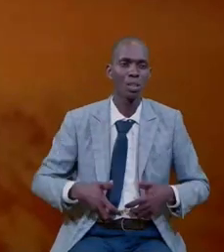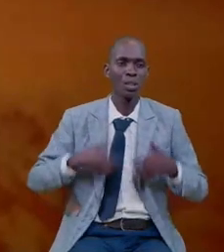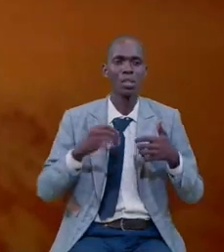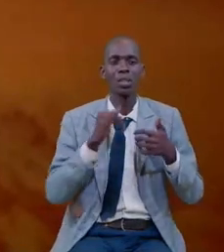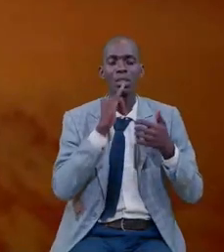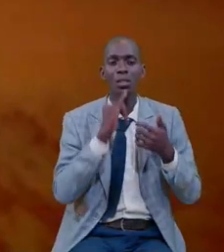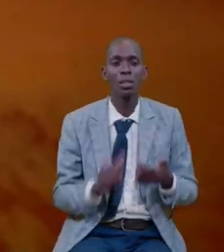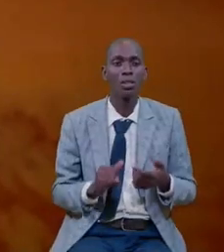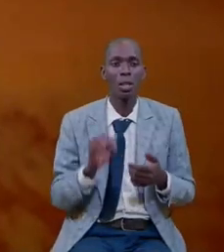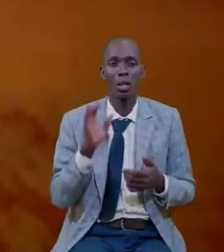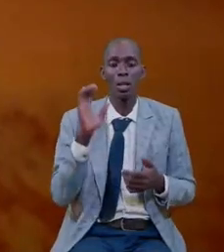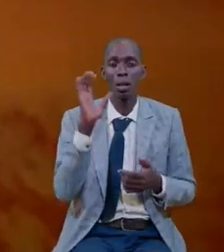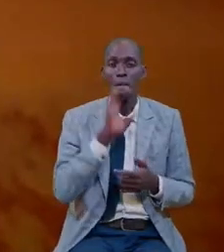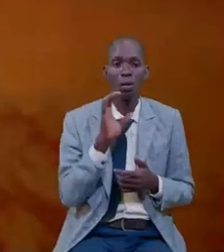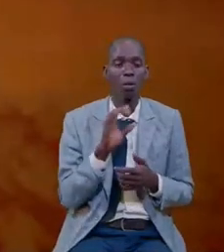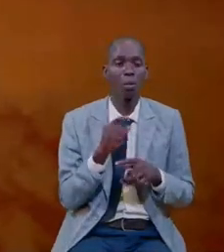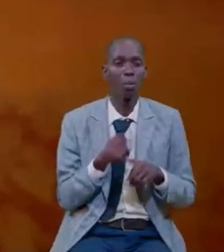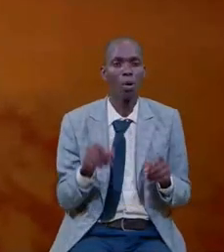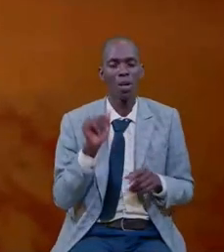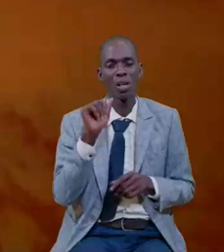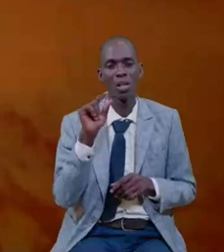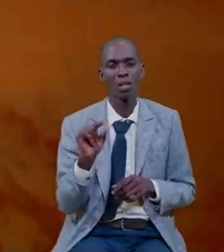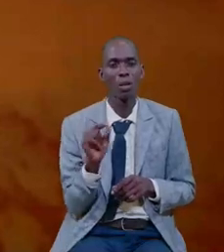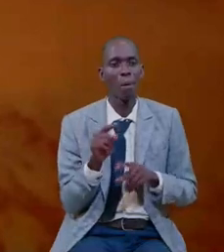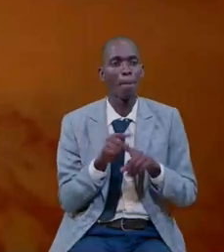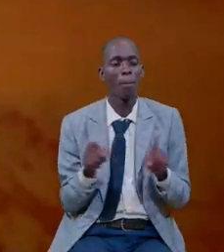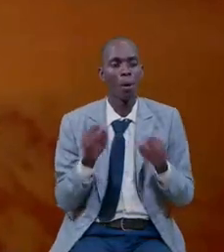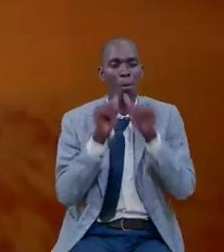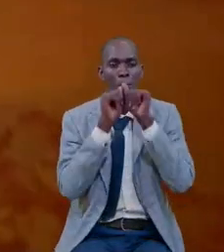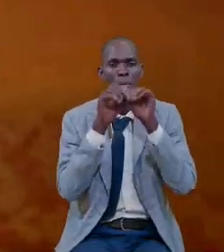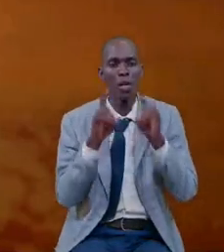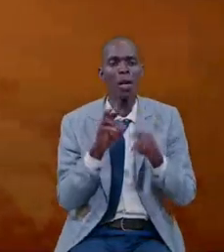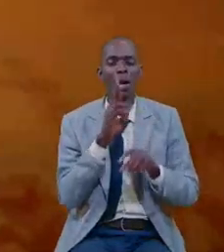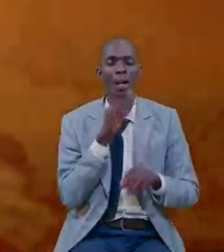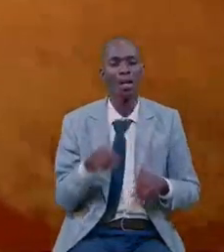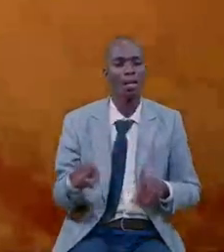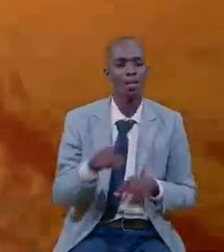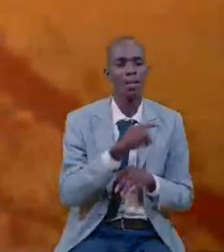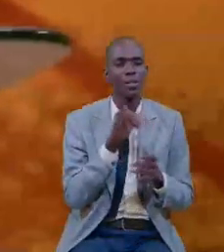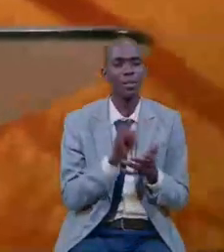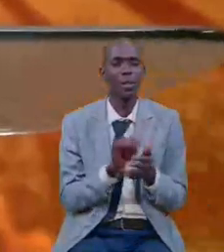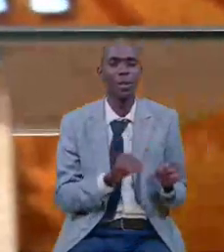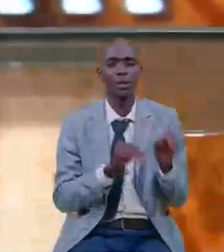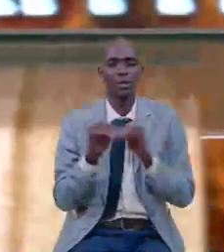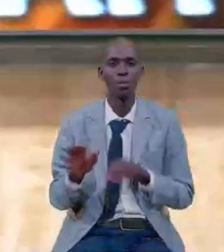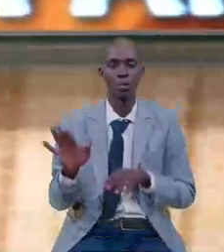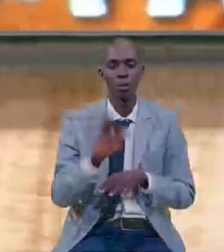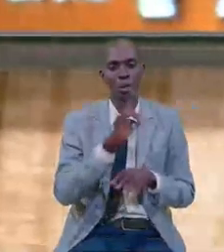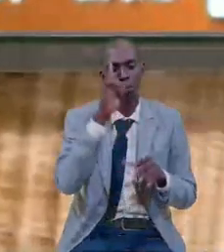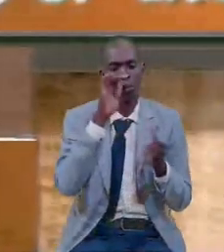à s'enflammer. Heureux tous ceux qui se confient en